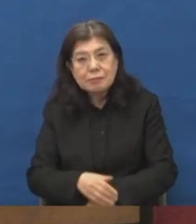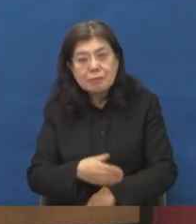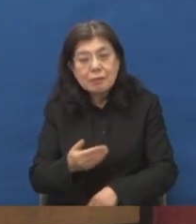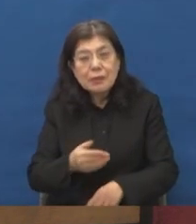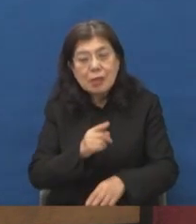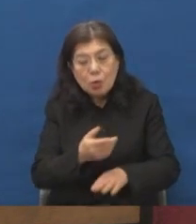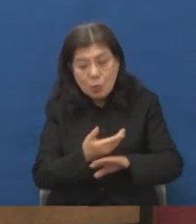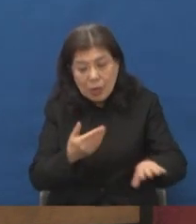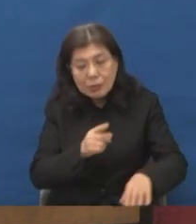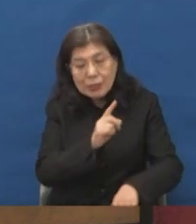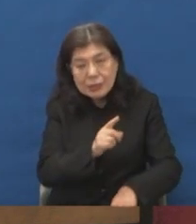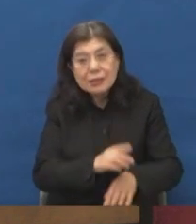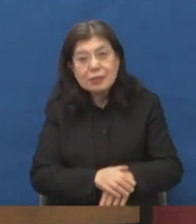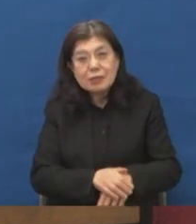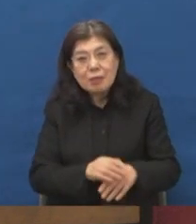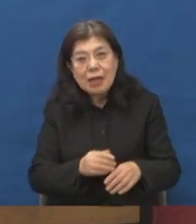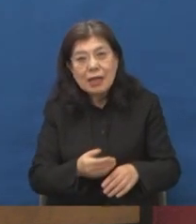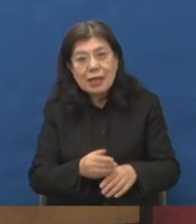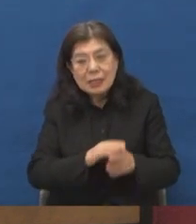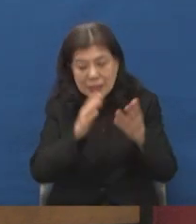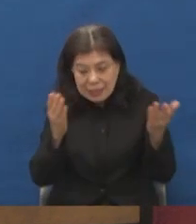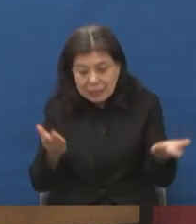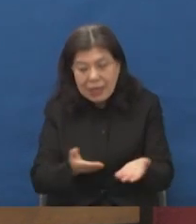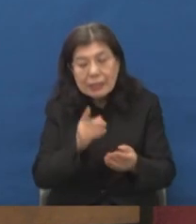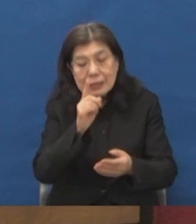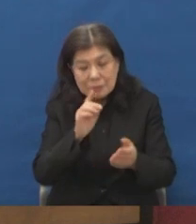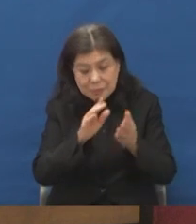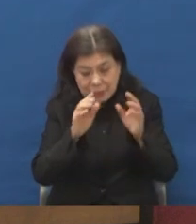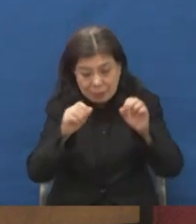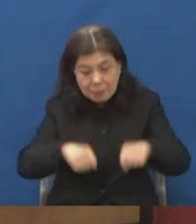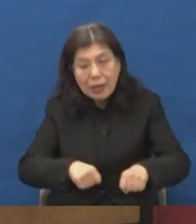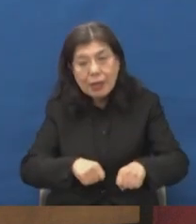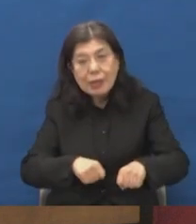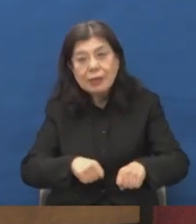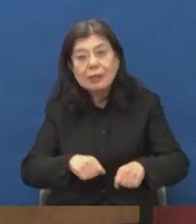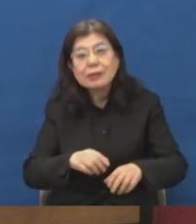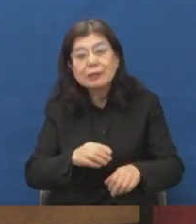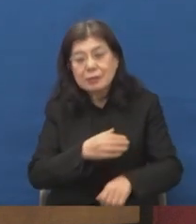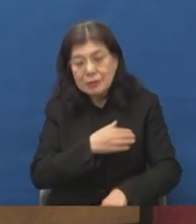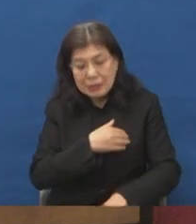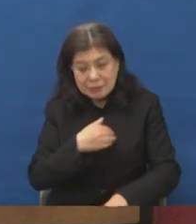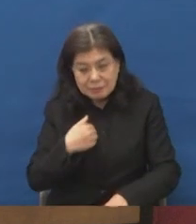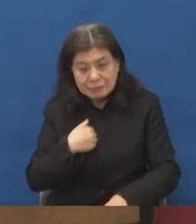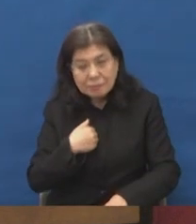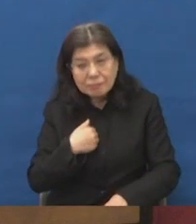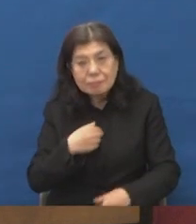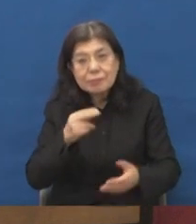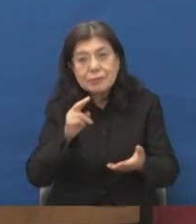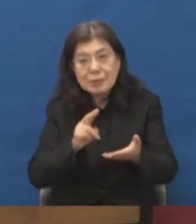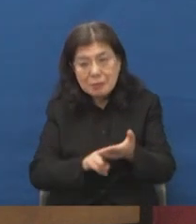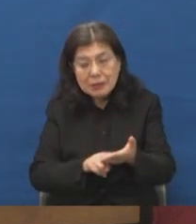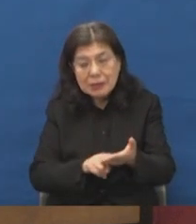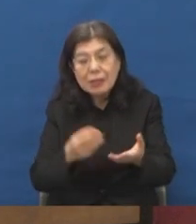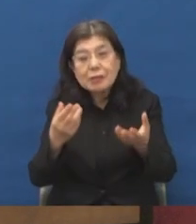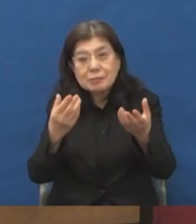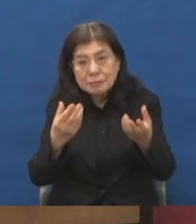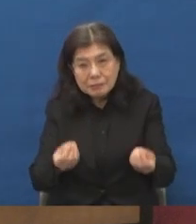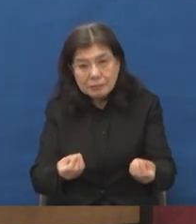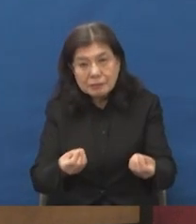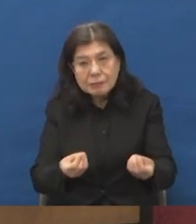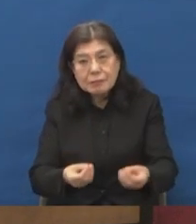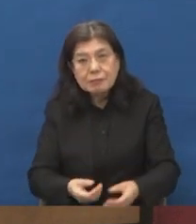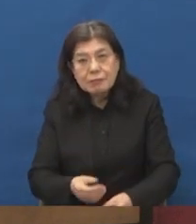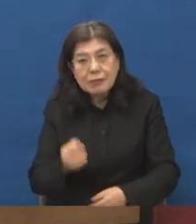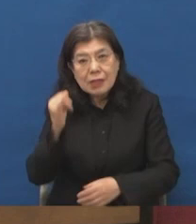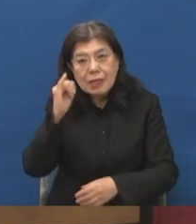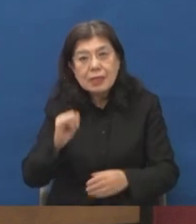については、議会全会一致をもっていずれも原案のとおり可決すべきものと決定した次第であります。以上であります。これをもちまして委